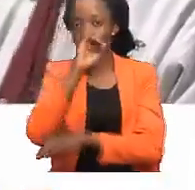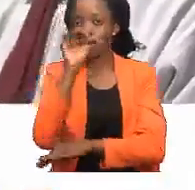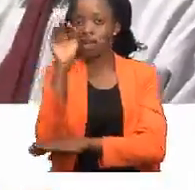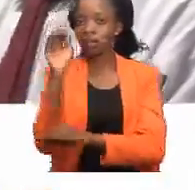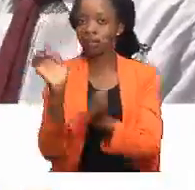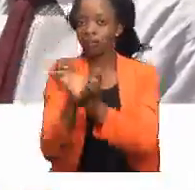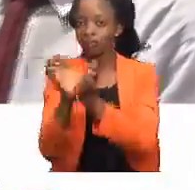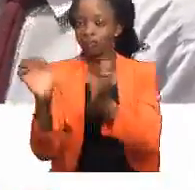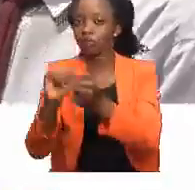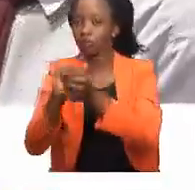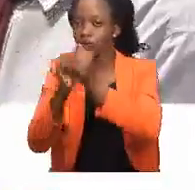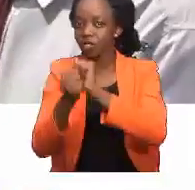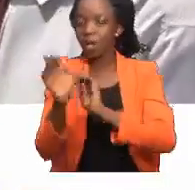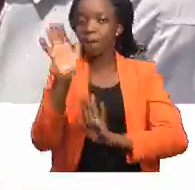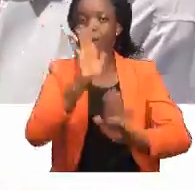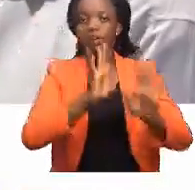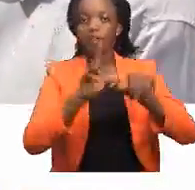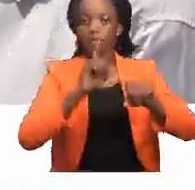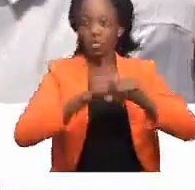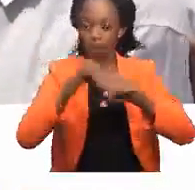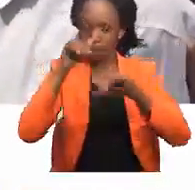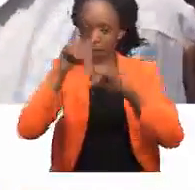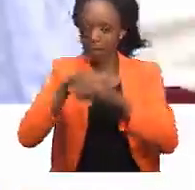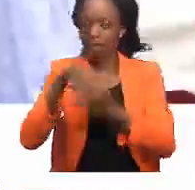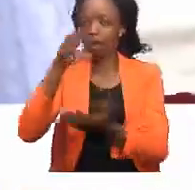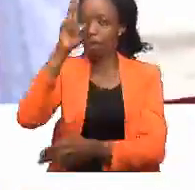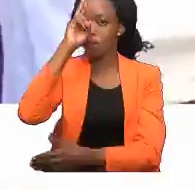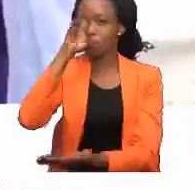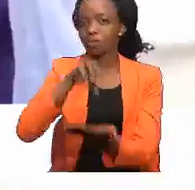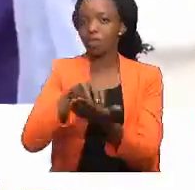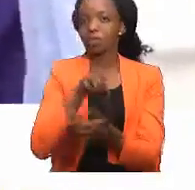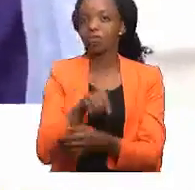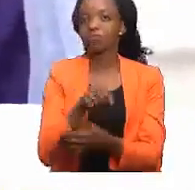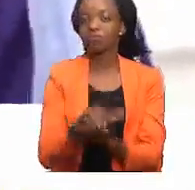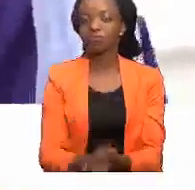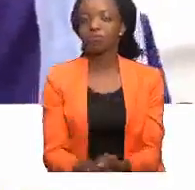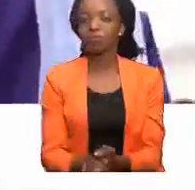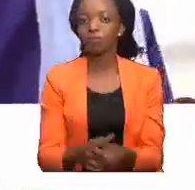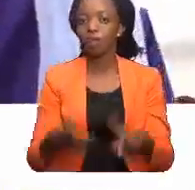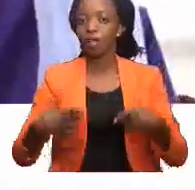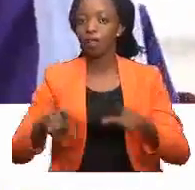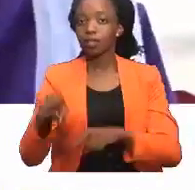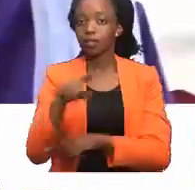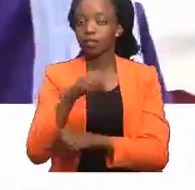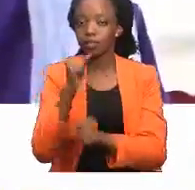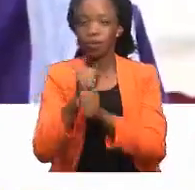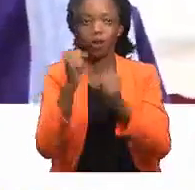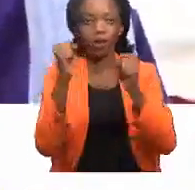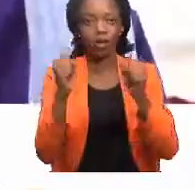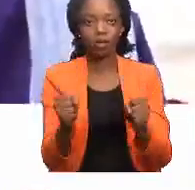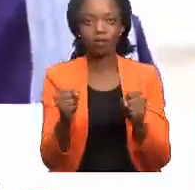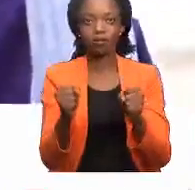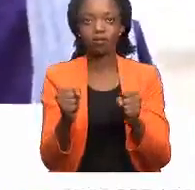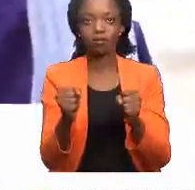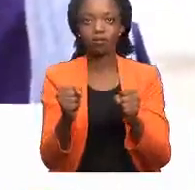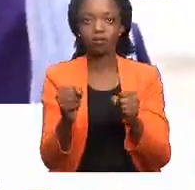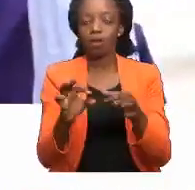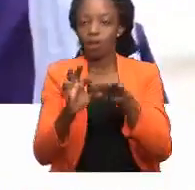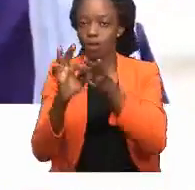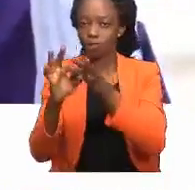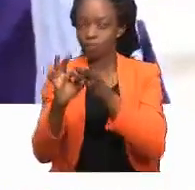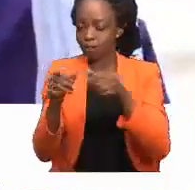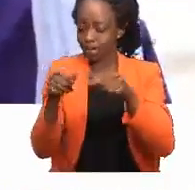wafungwa warekebike wanapokuwa gerezani. So let us work hard to reduce our coming in